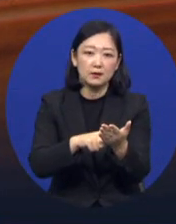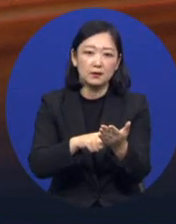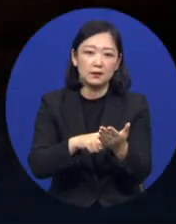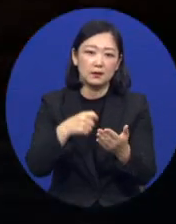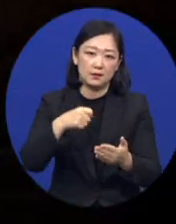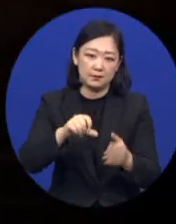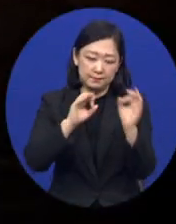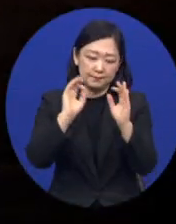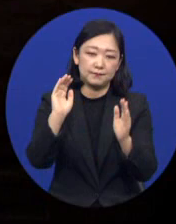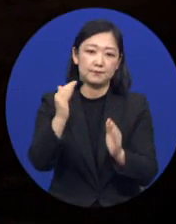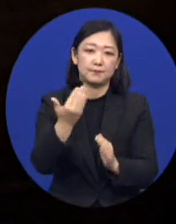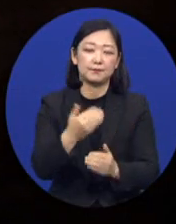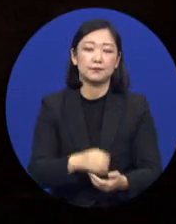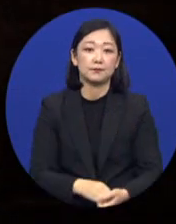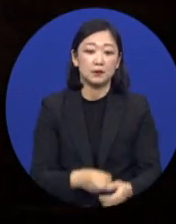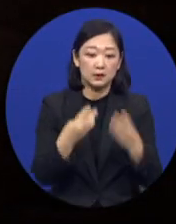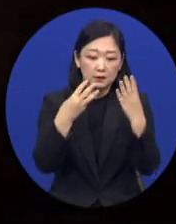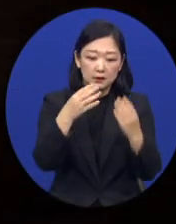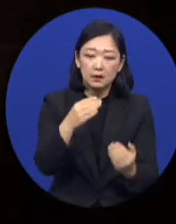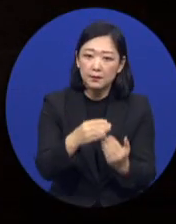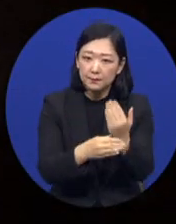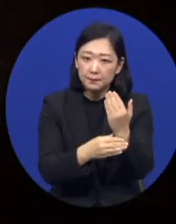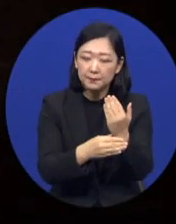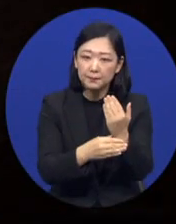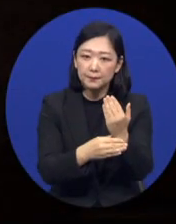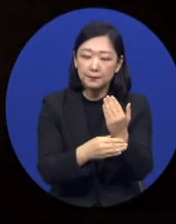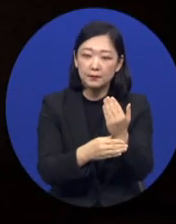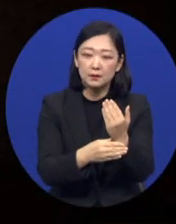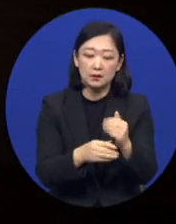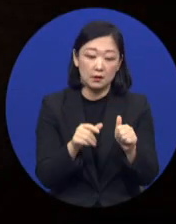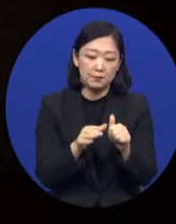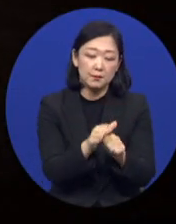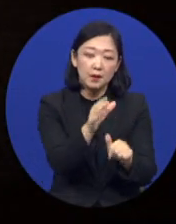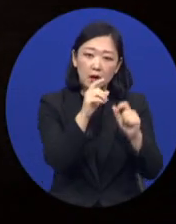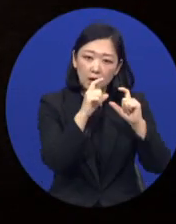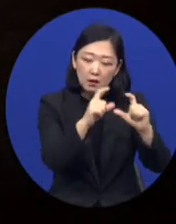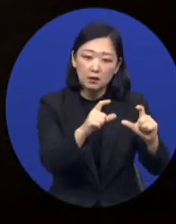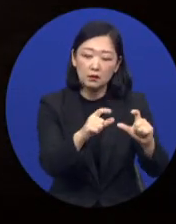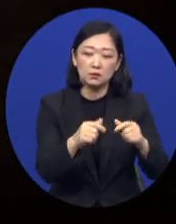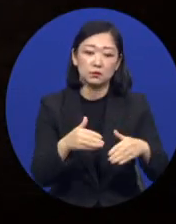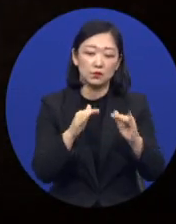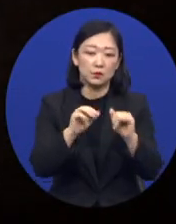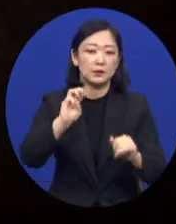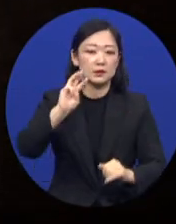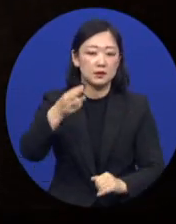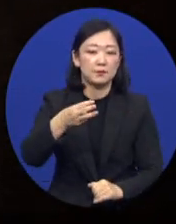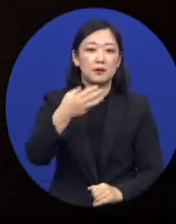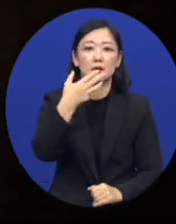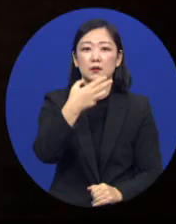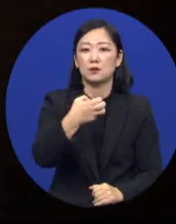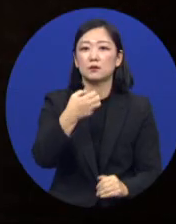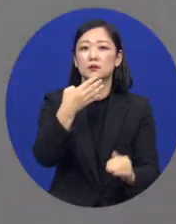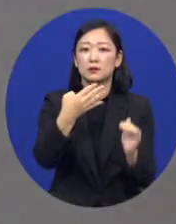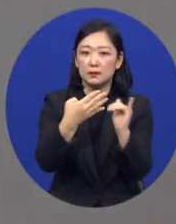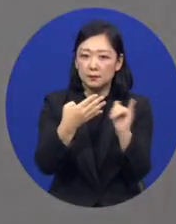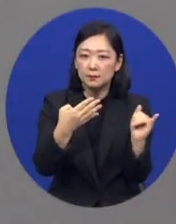찾았죠. 4.3 당시 강 씨처럼 사형 선고를 받은 제주도민은 384명.